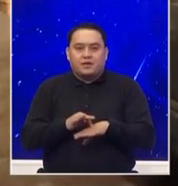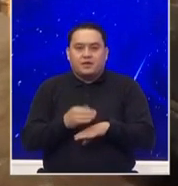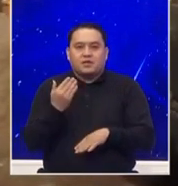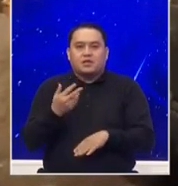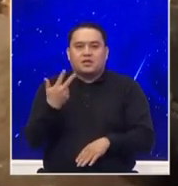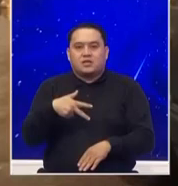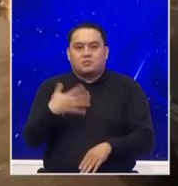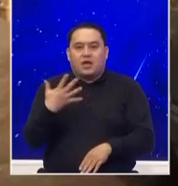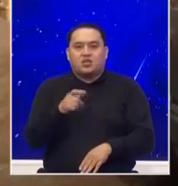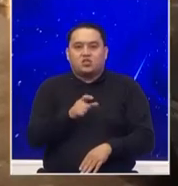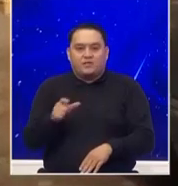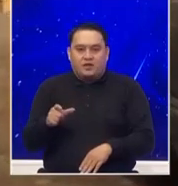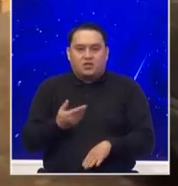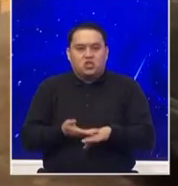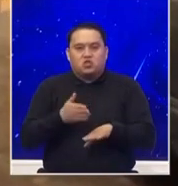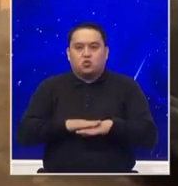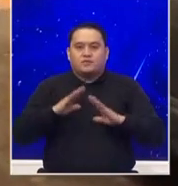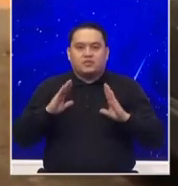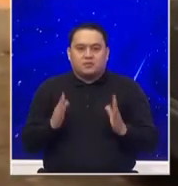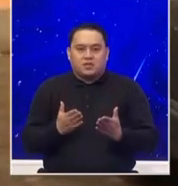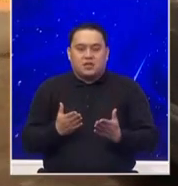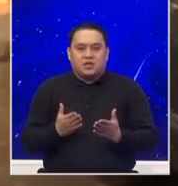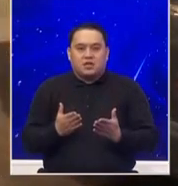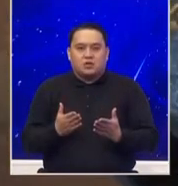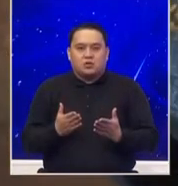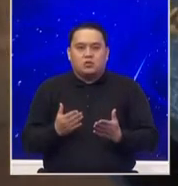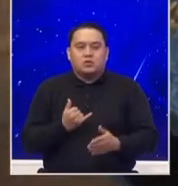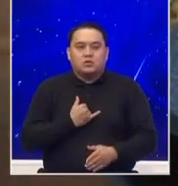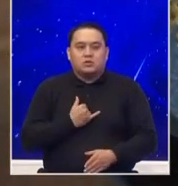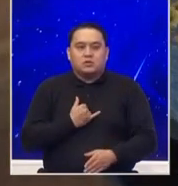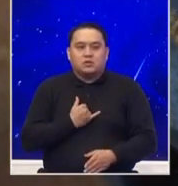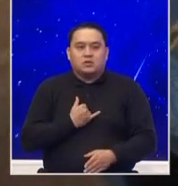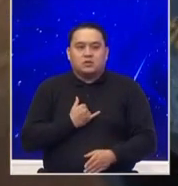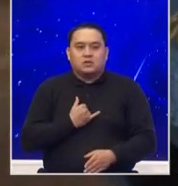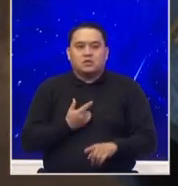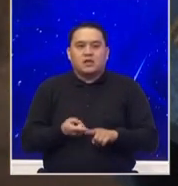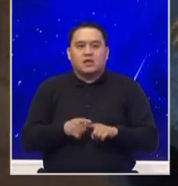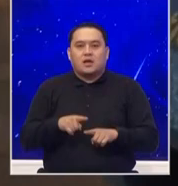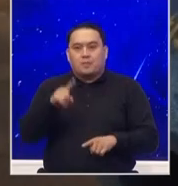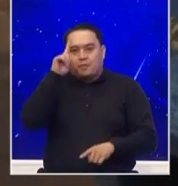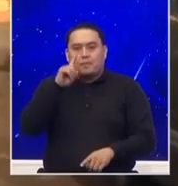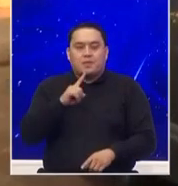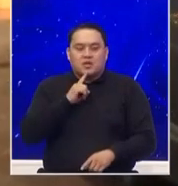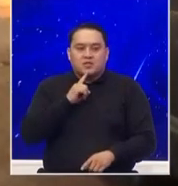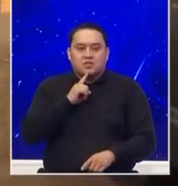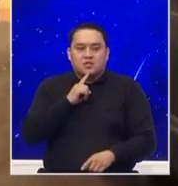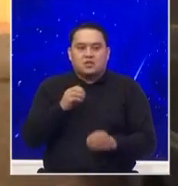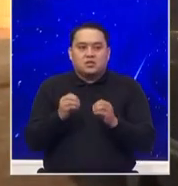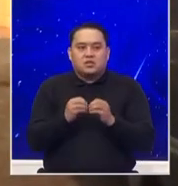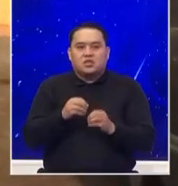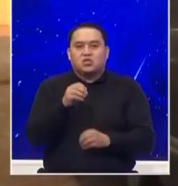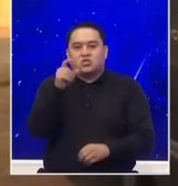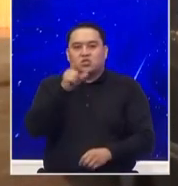них 35 человек находится в тяжелом состоянии. К сожалению, за этот месяц у нас уже 10